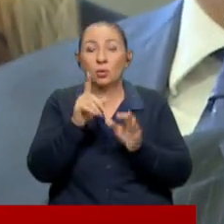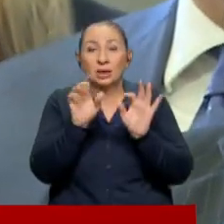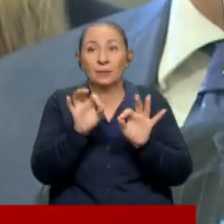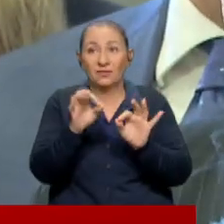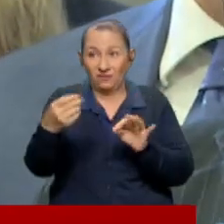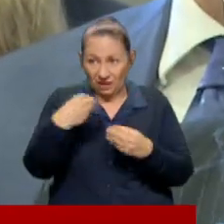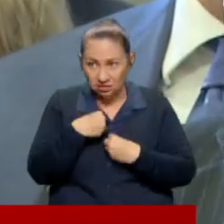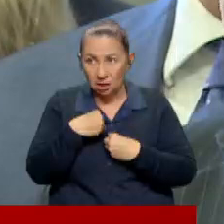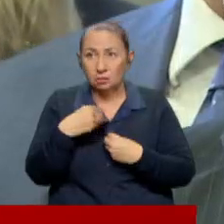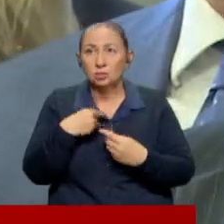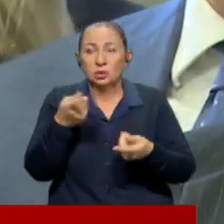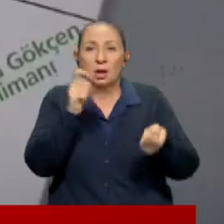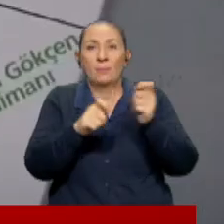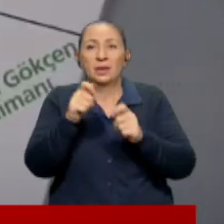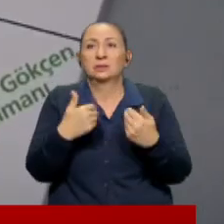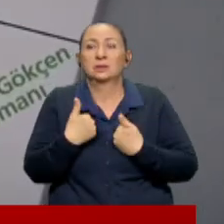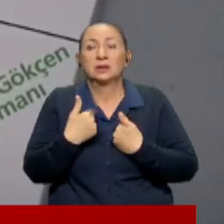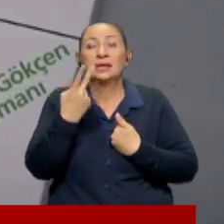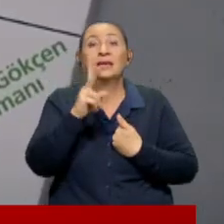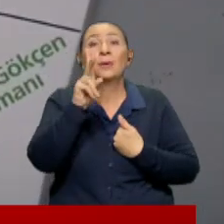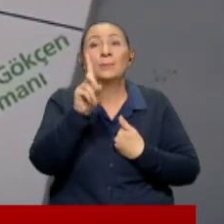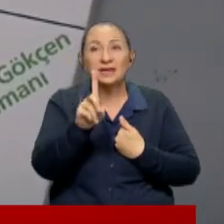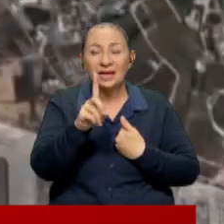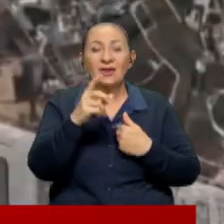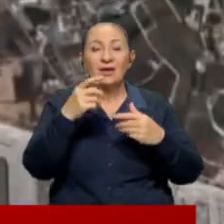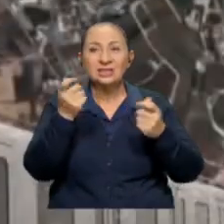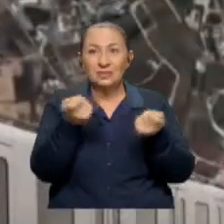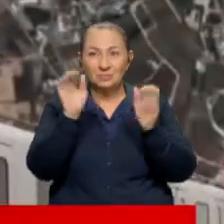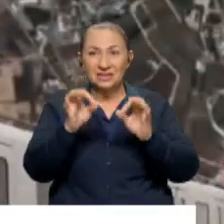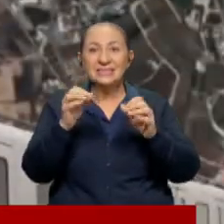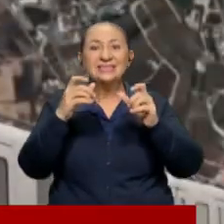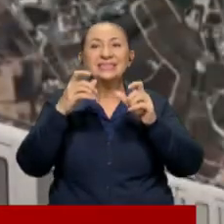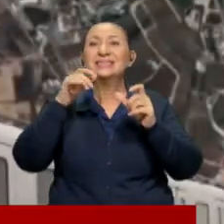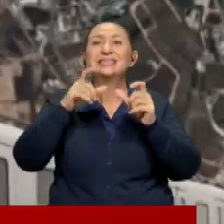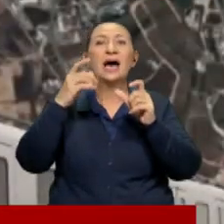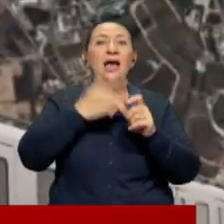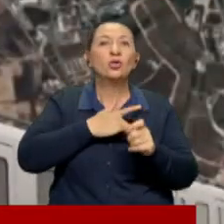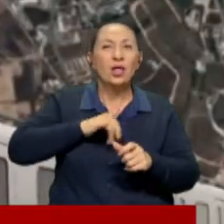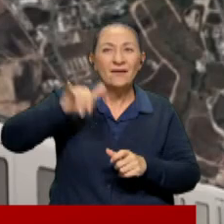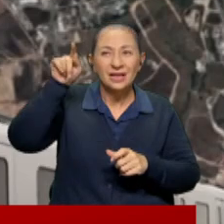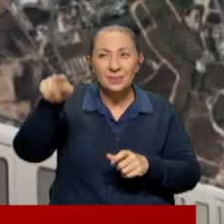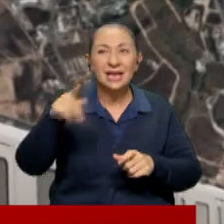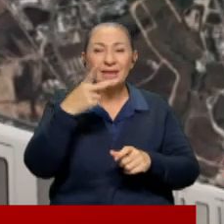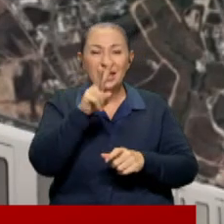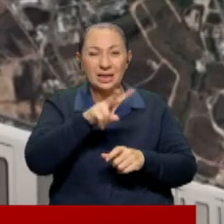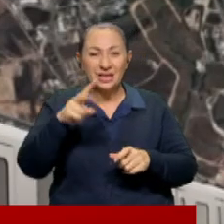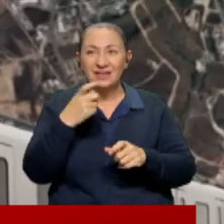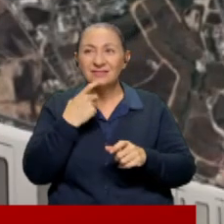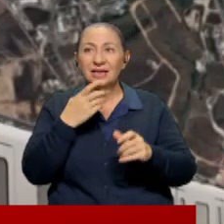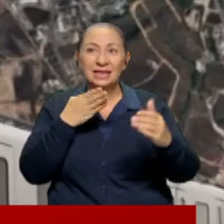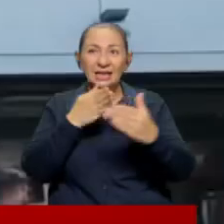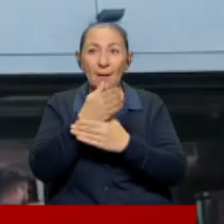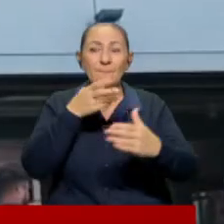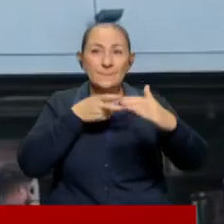şekilde verilse biz onu zaten yapardık. 2001'de faaliyete geçen Sabiha Gökçen Havalimanı'na 2022 yılında